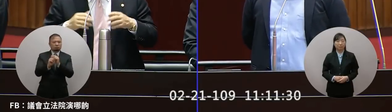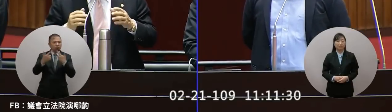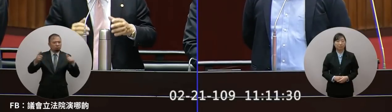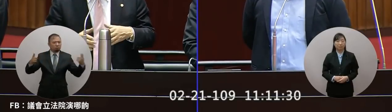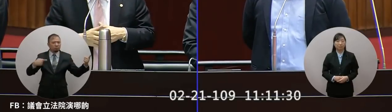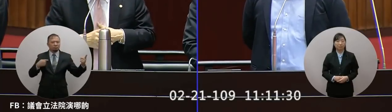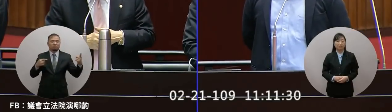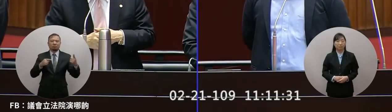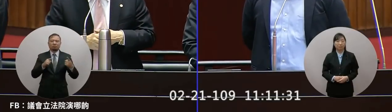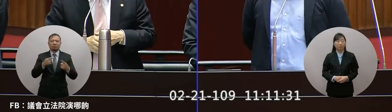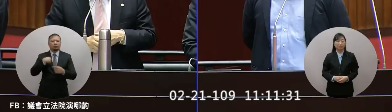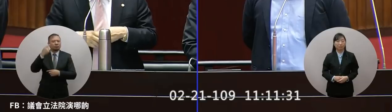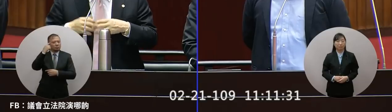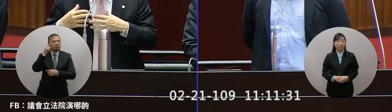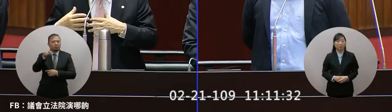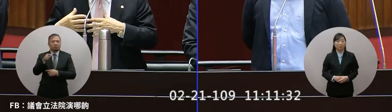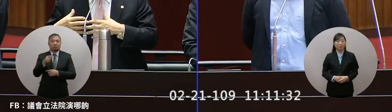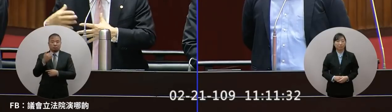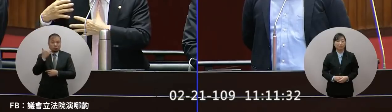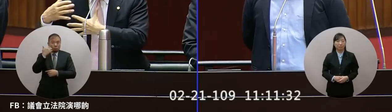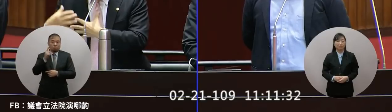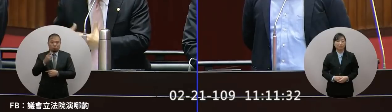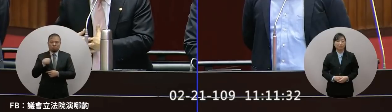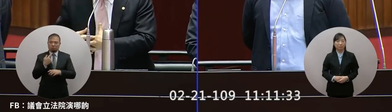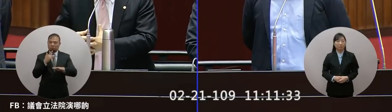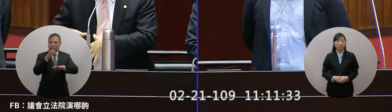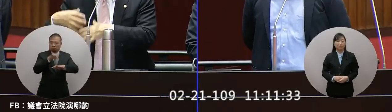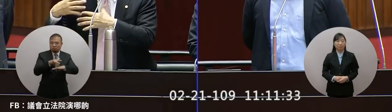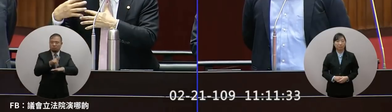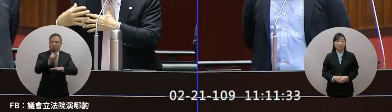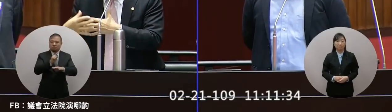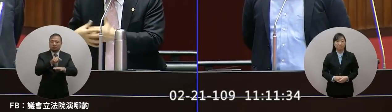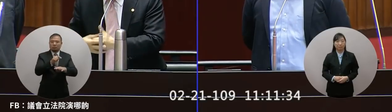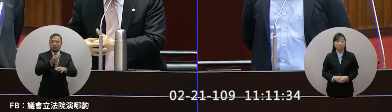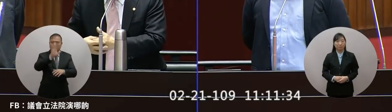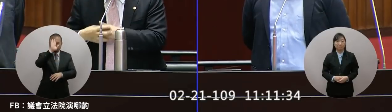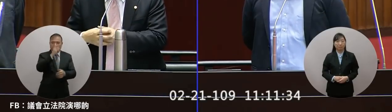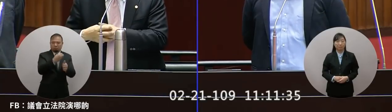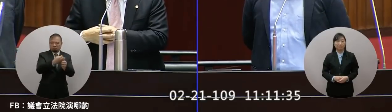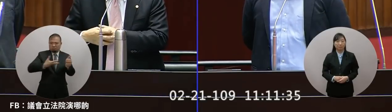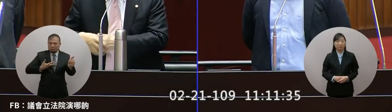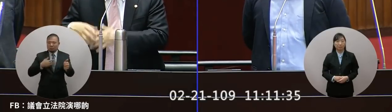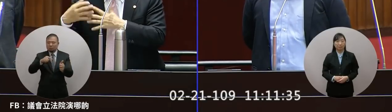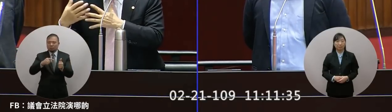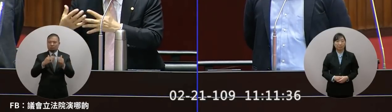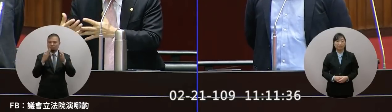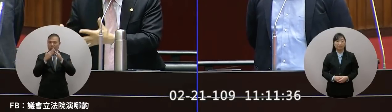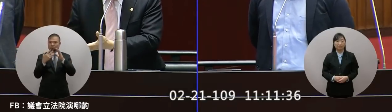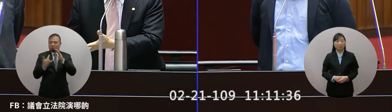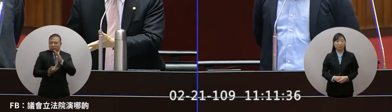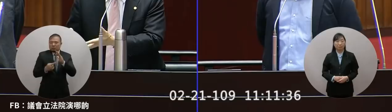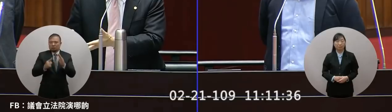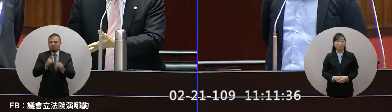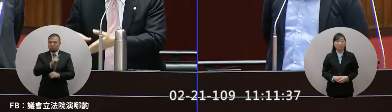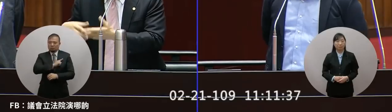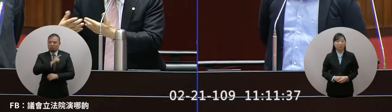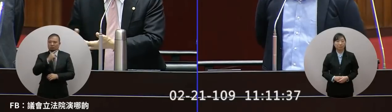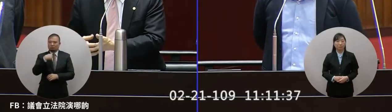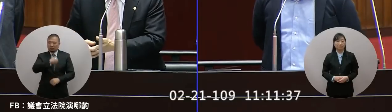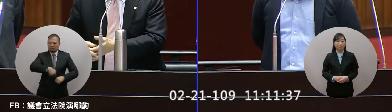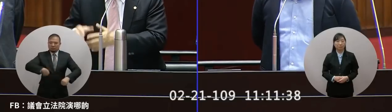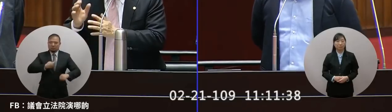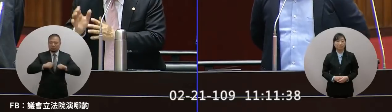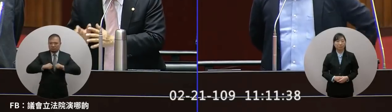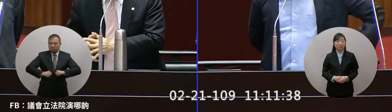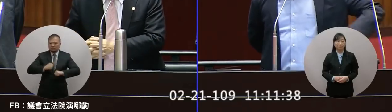都对于因此而受损害或者受了约制啊，我们都会